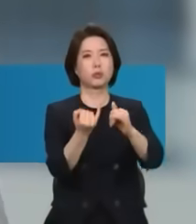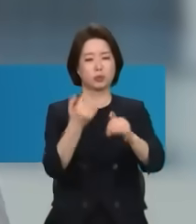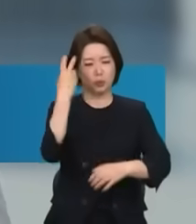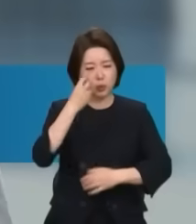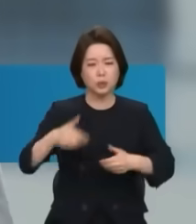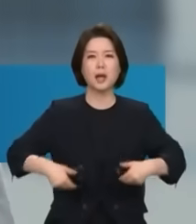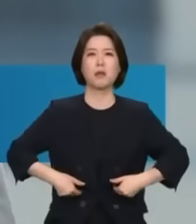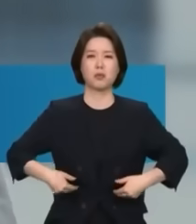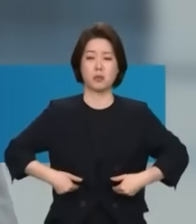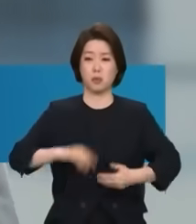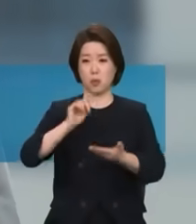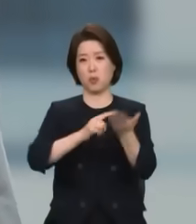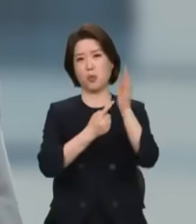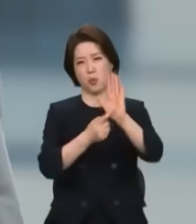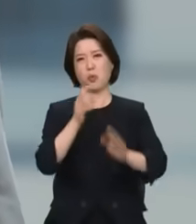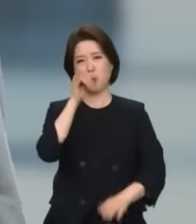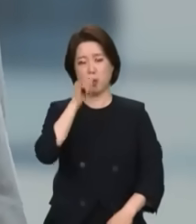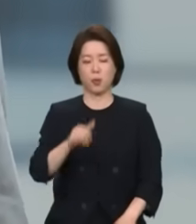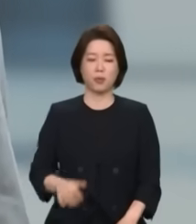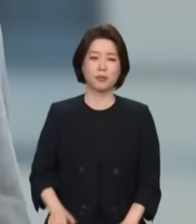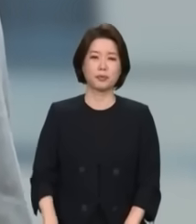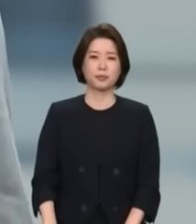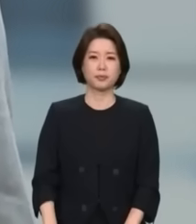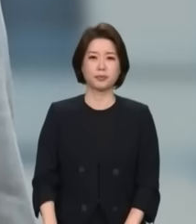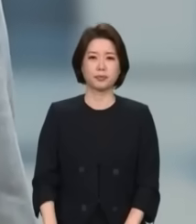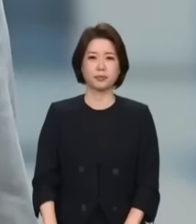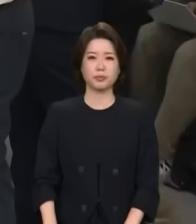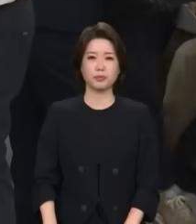말까지 공개적으로 나왔습니다. 하이빙 기자입니다.